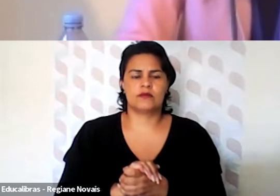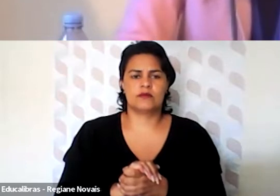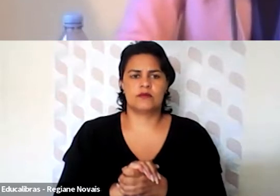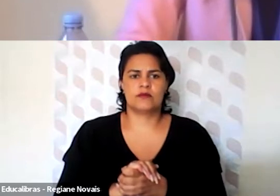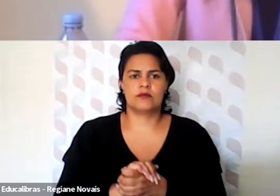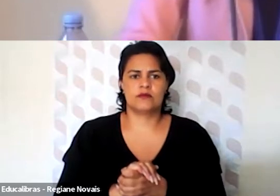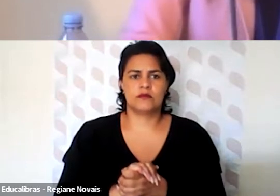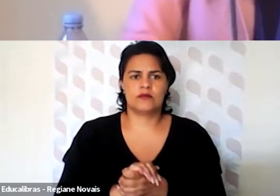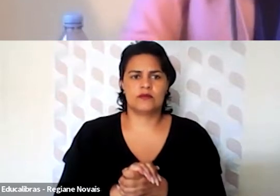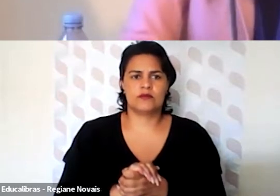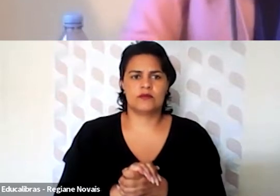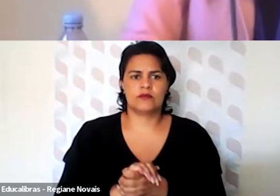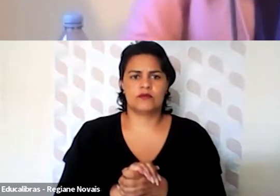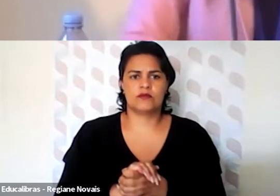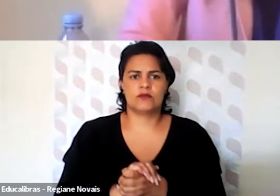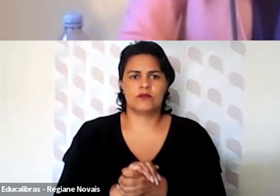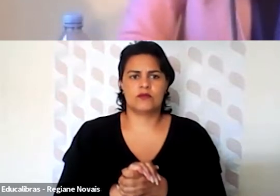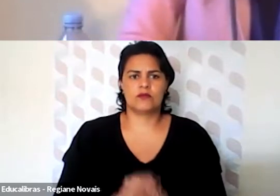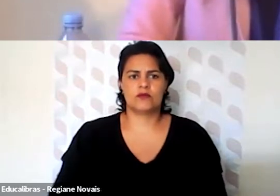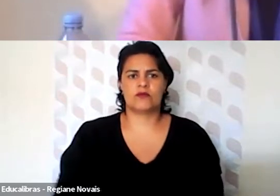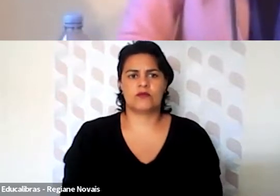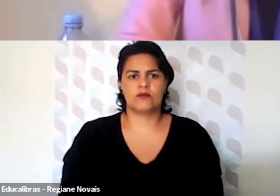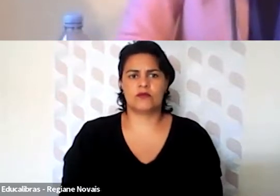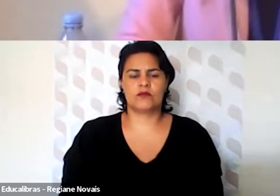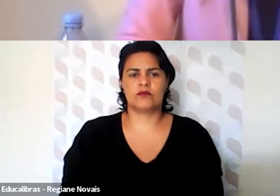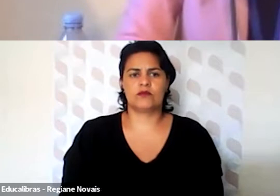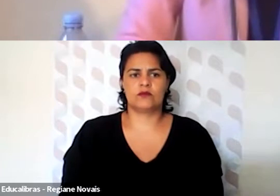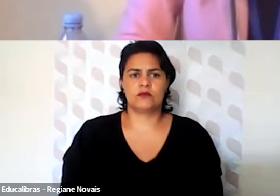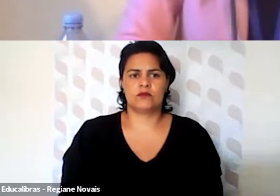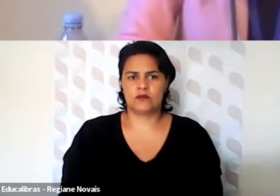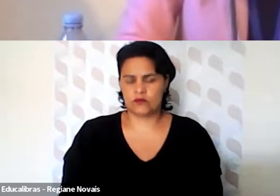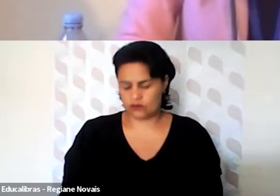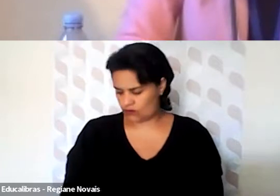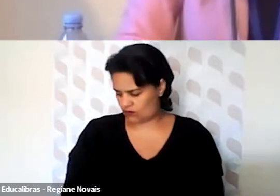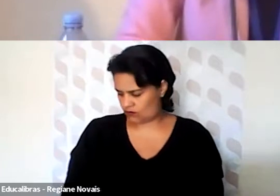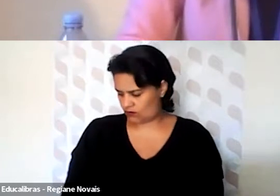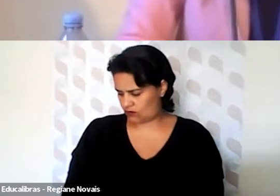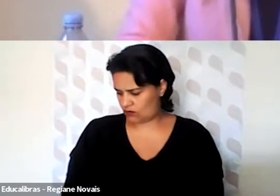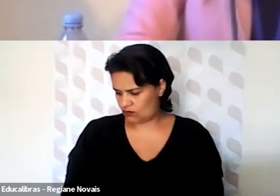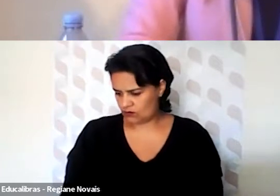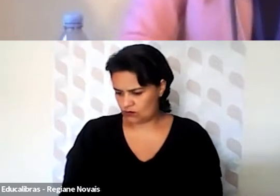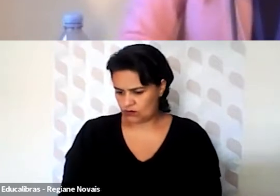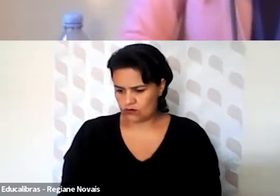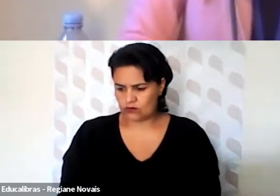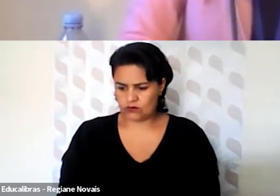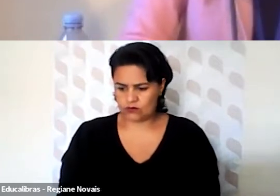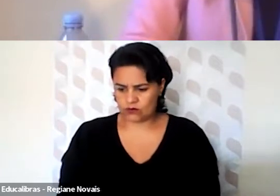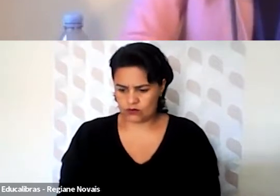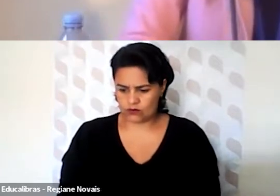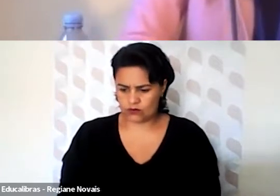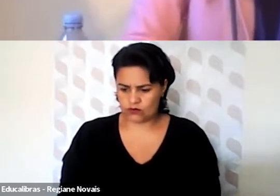de 2003 à 2009 au ministère de la Justice et des Affaires stratégiques. Et aujourd'hui, il